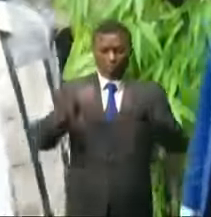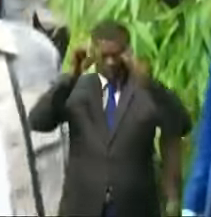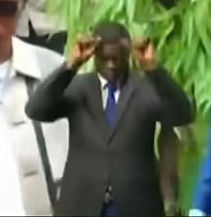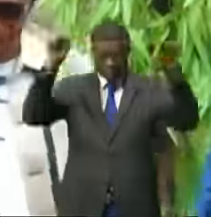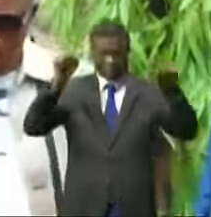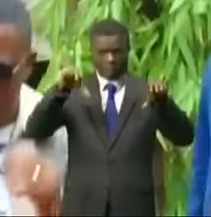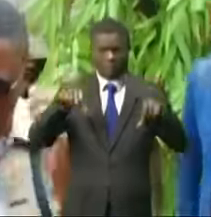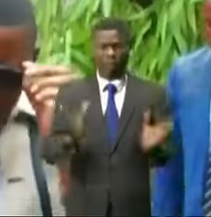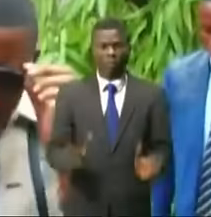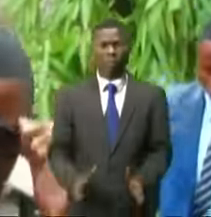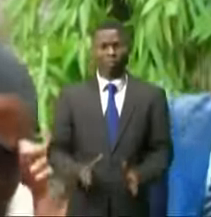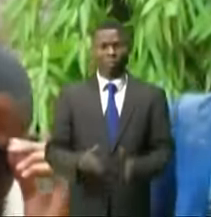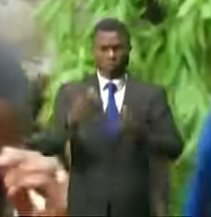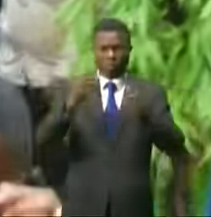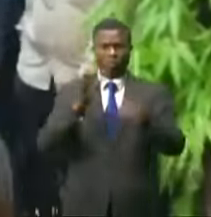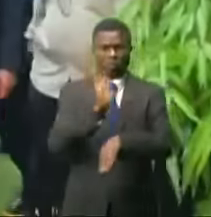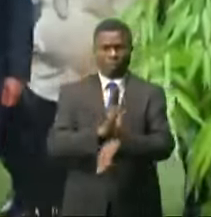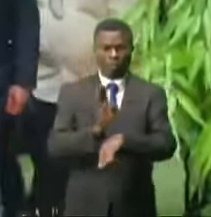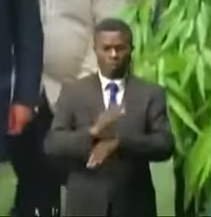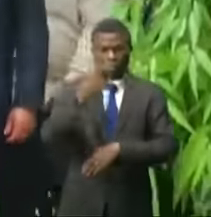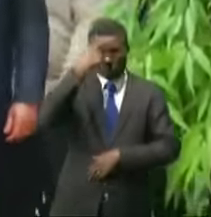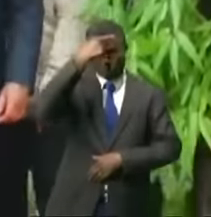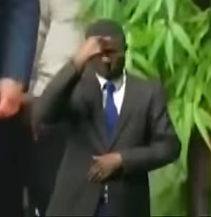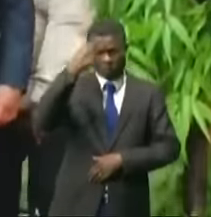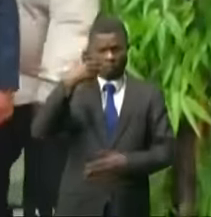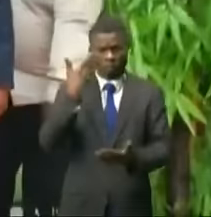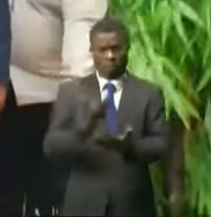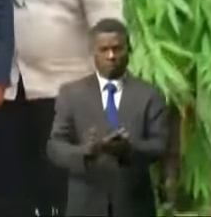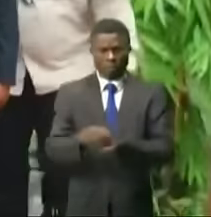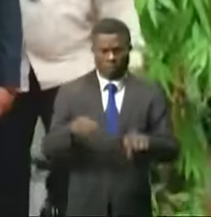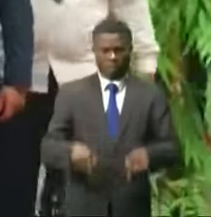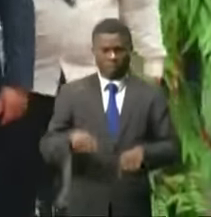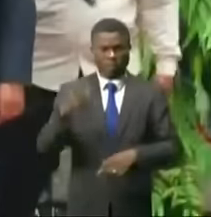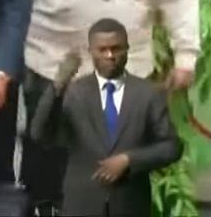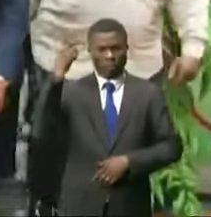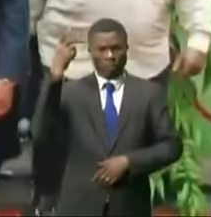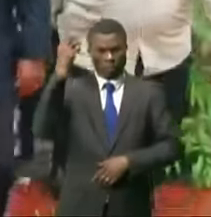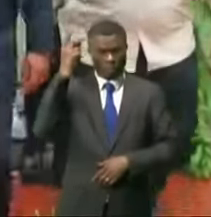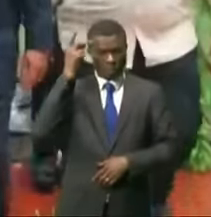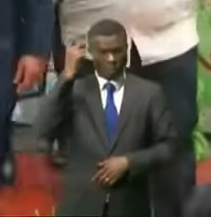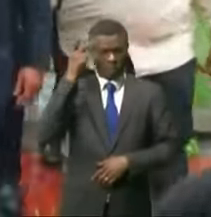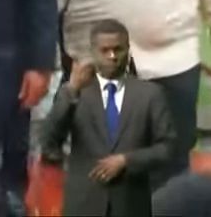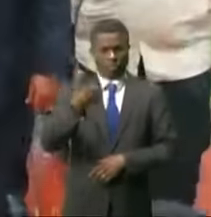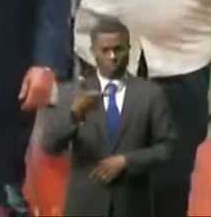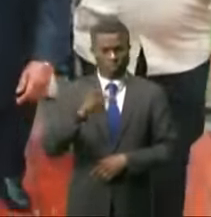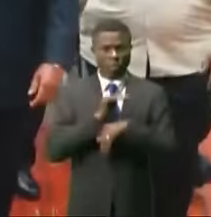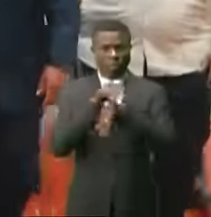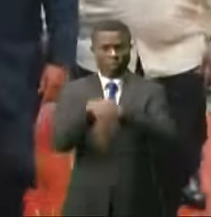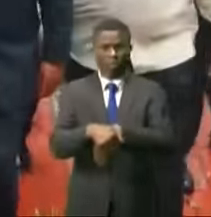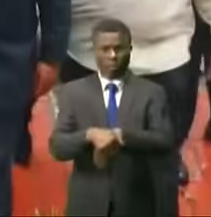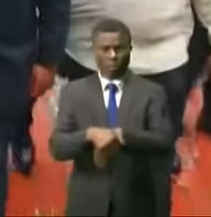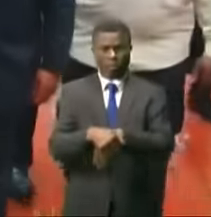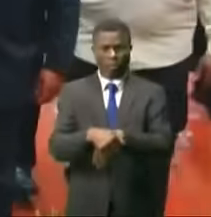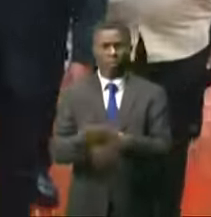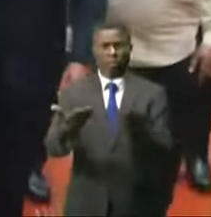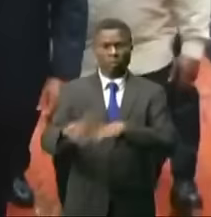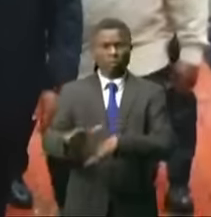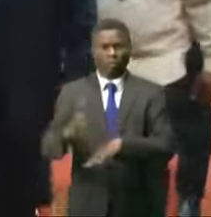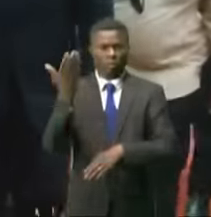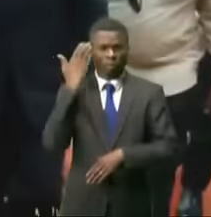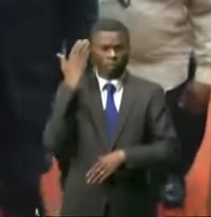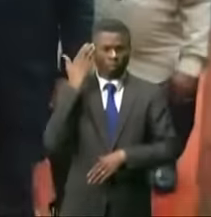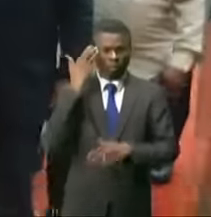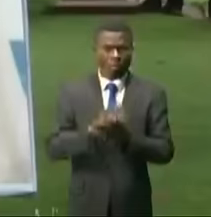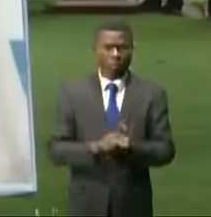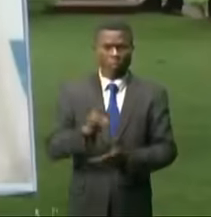président congolais Denis Sassou Nguesso est arrivé ce mardi à Kinshasa pour assister aux obsèques de François Gallo